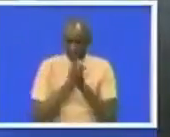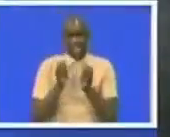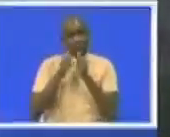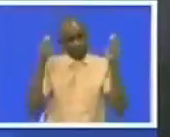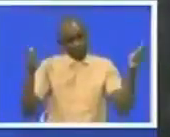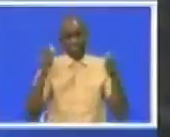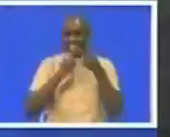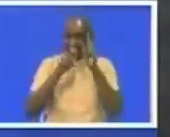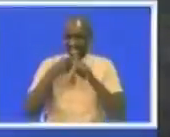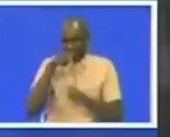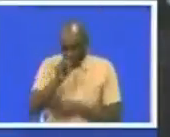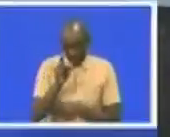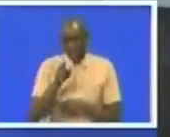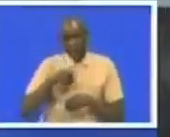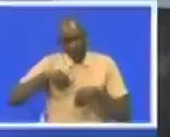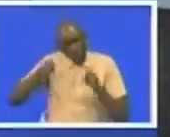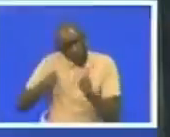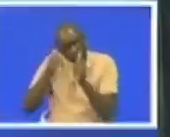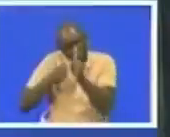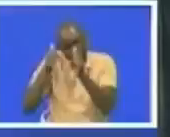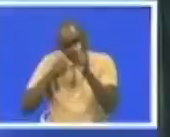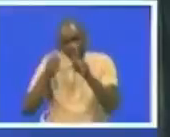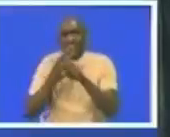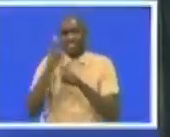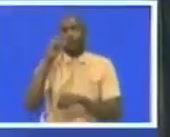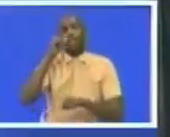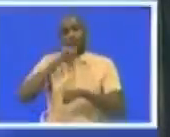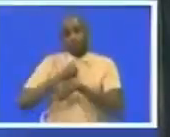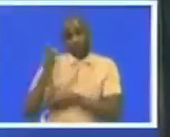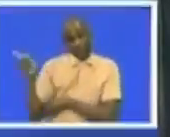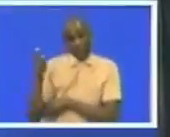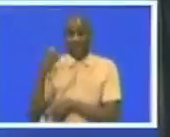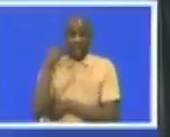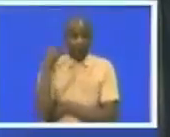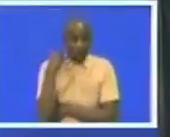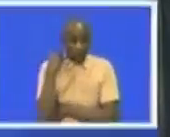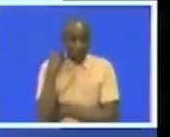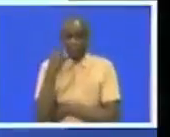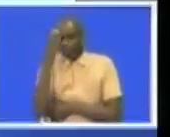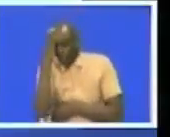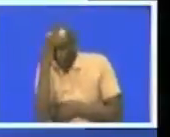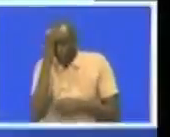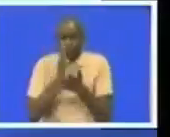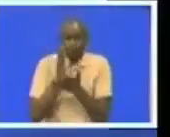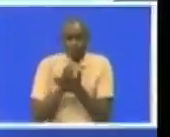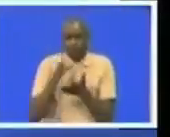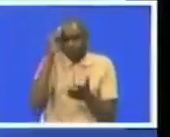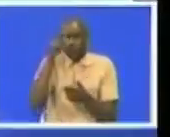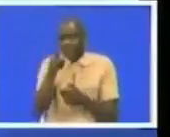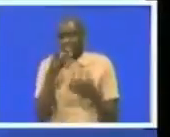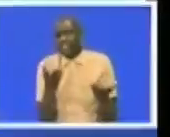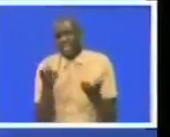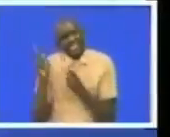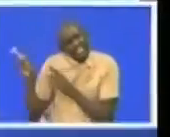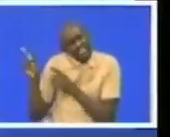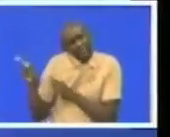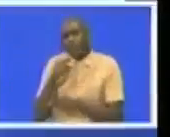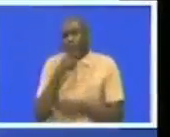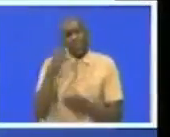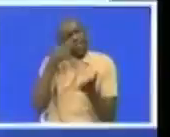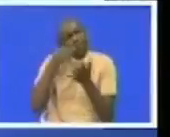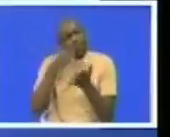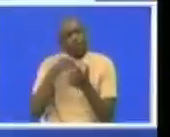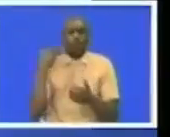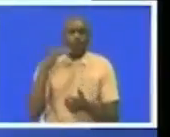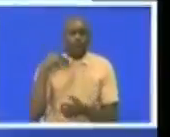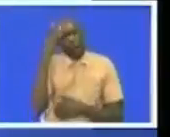The Standard ilifululiza hadi shule upili ya City Mission mjini Nakuru ili kubaini kilichomsukuma Cyrus Maina Mturi